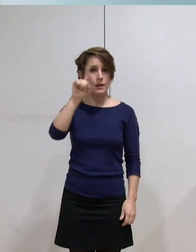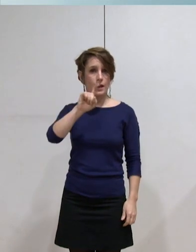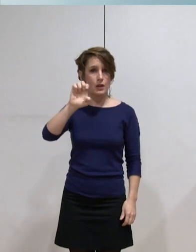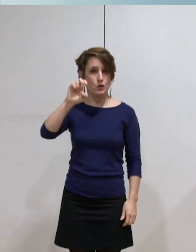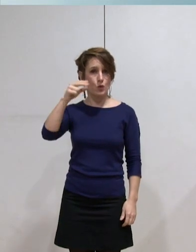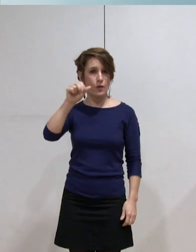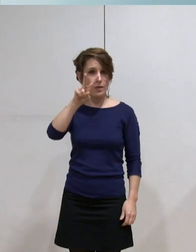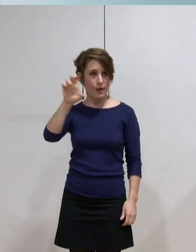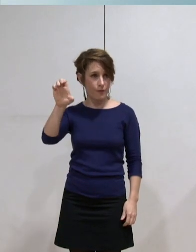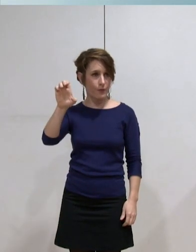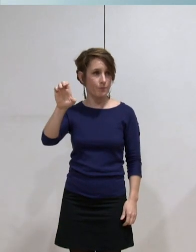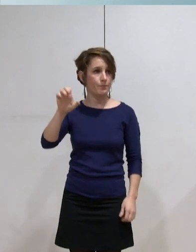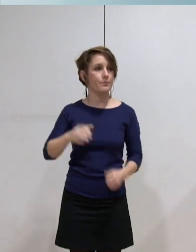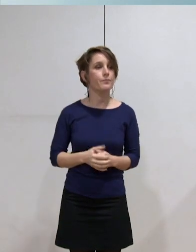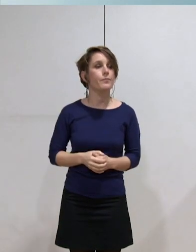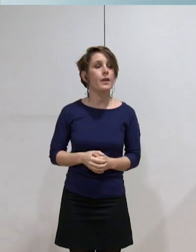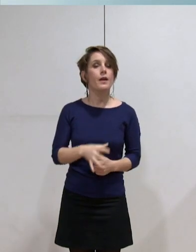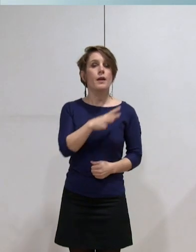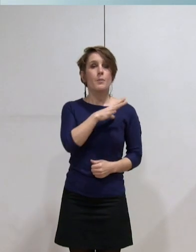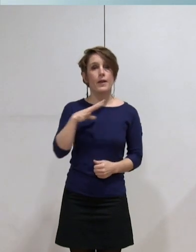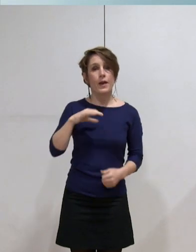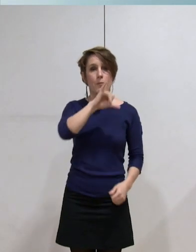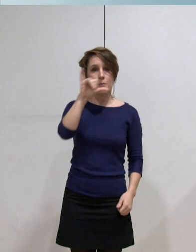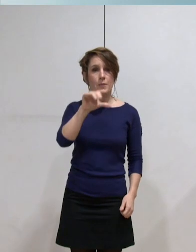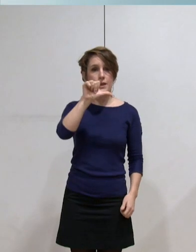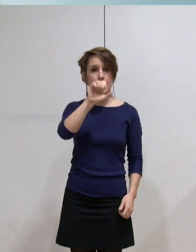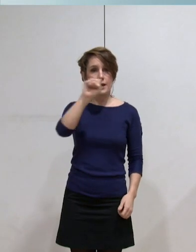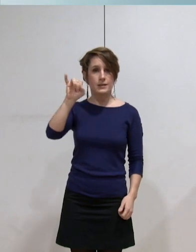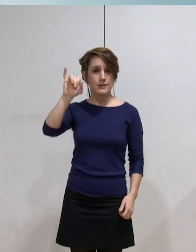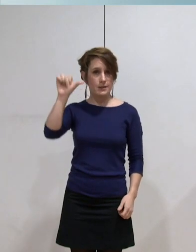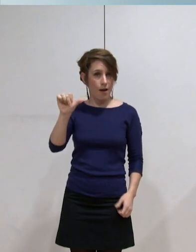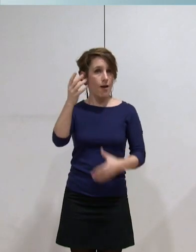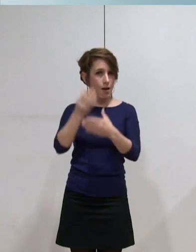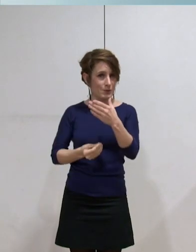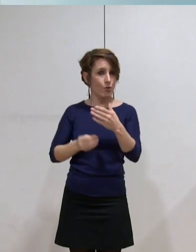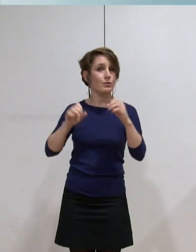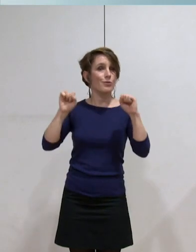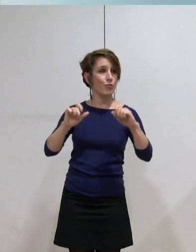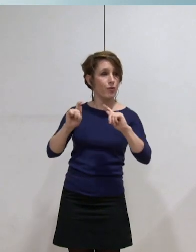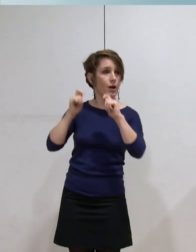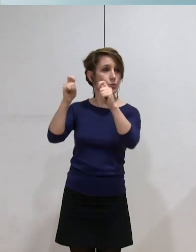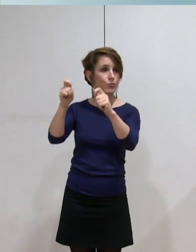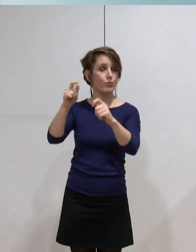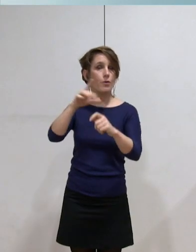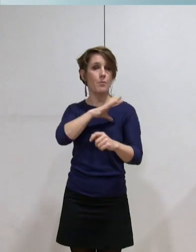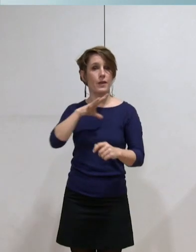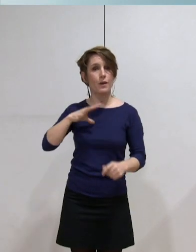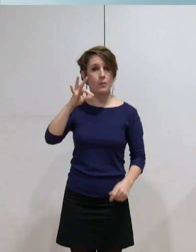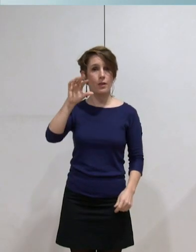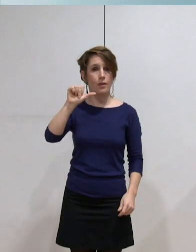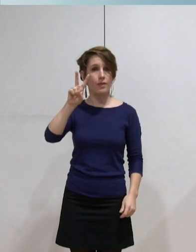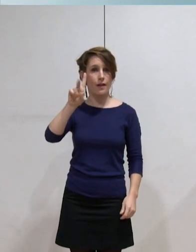mal monsur jacqu monsur antoineivier Bertrand Mame